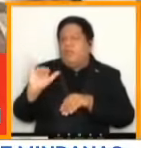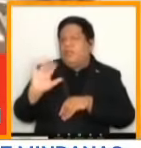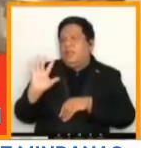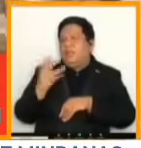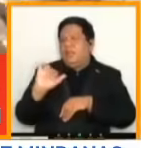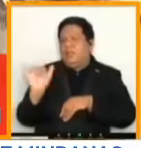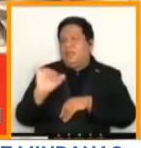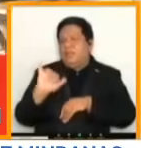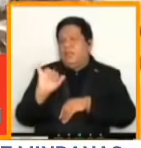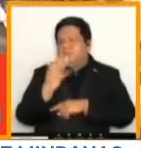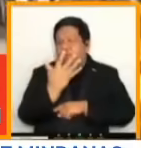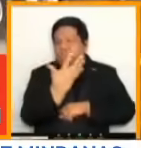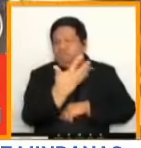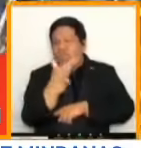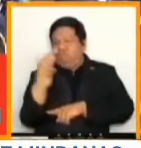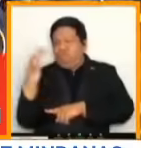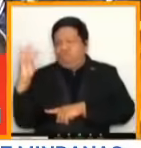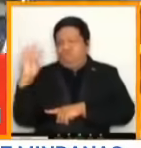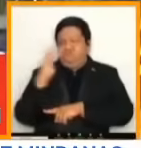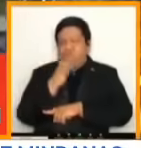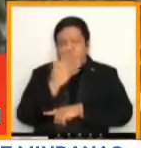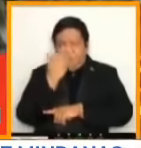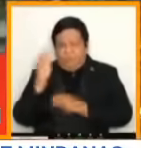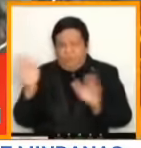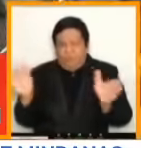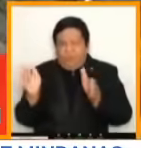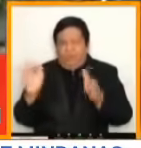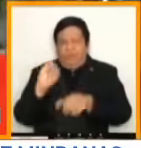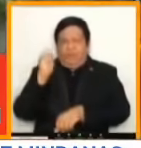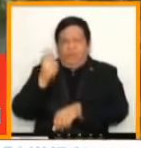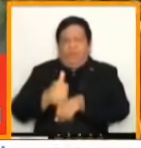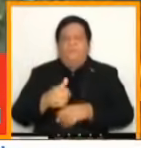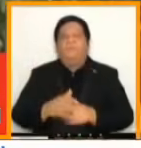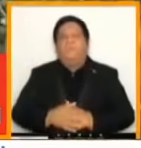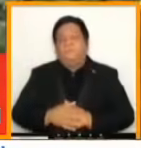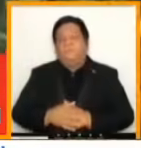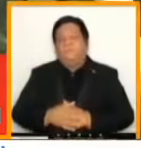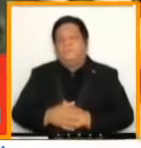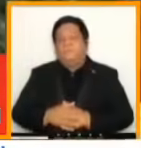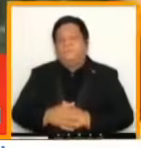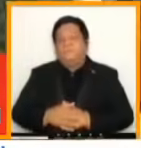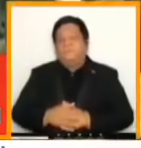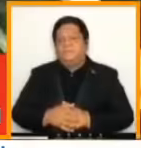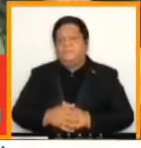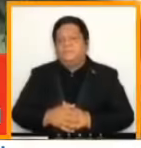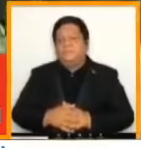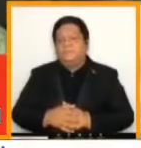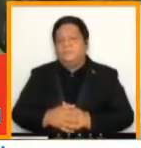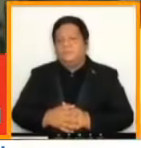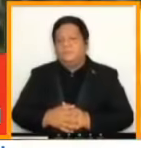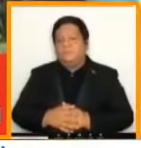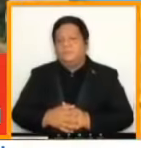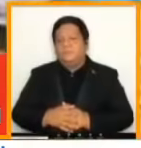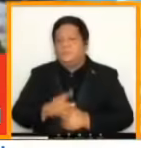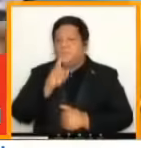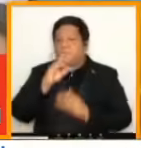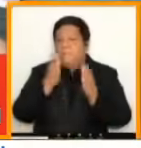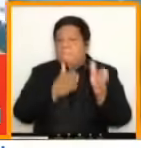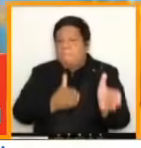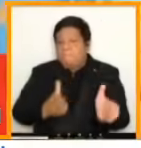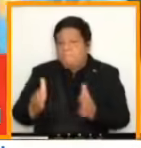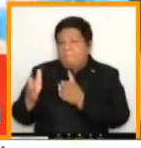no, sa syudad. Ayan. So, ito yung plan. Ito yung miniature niya.